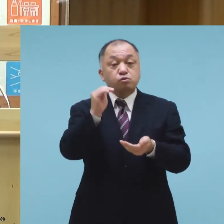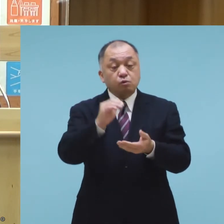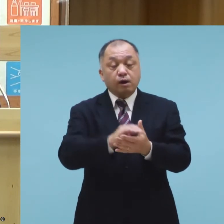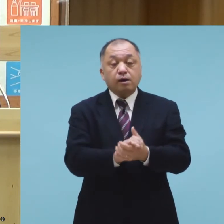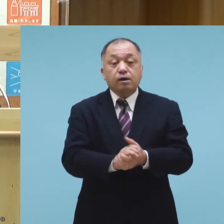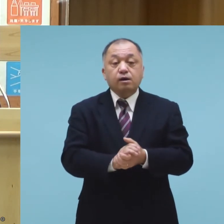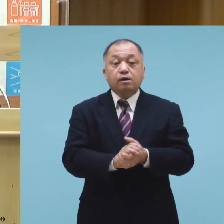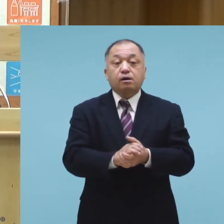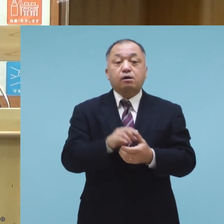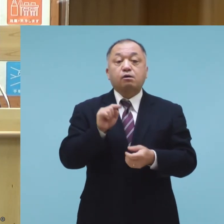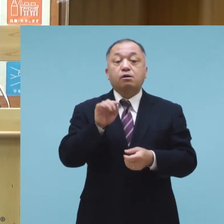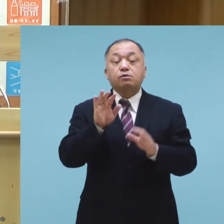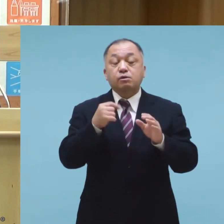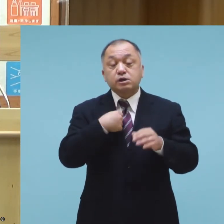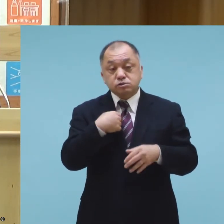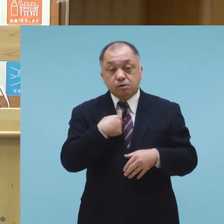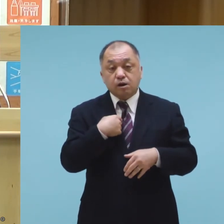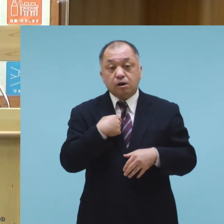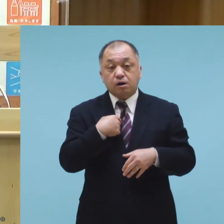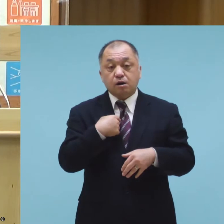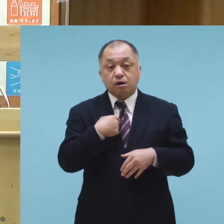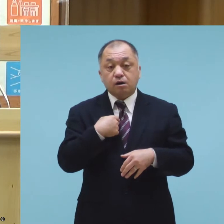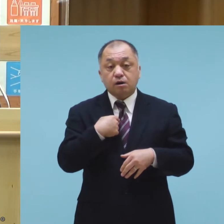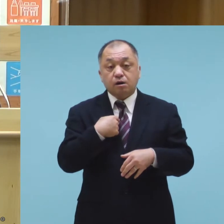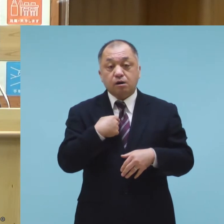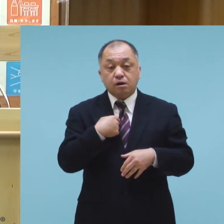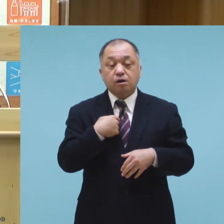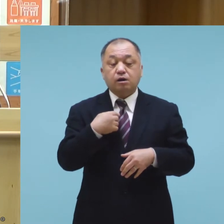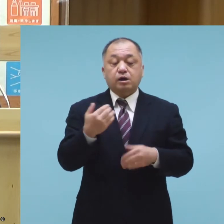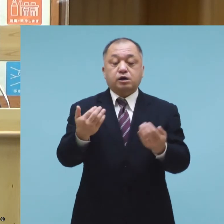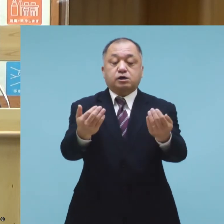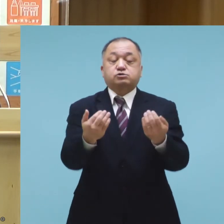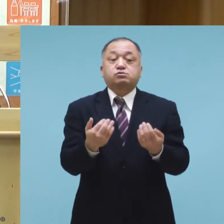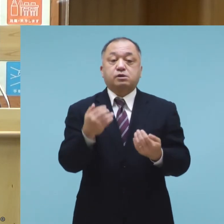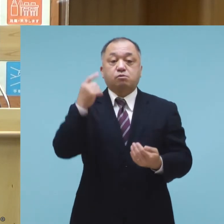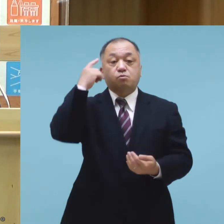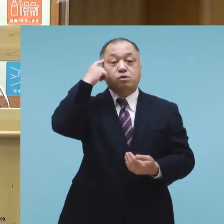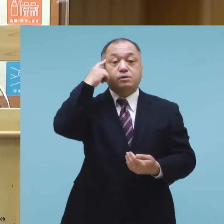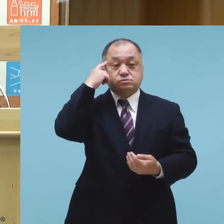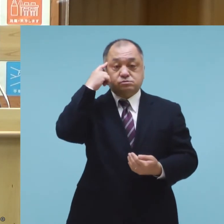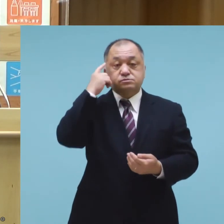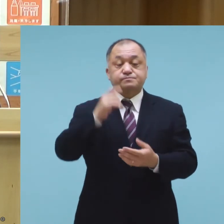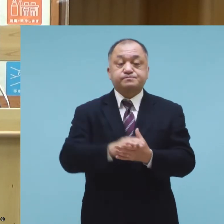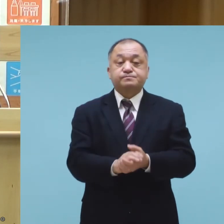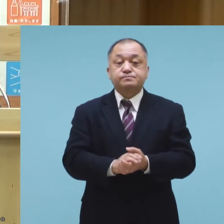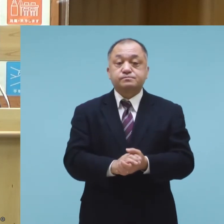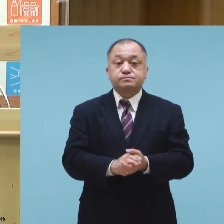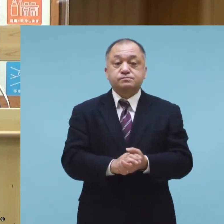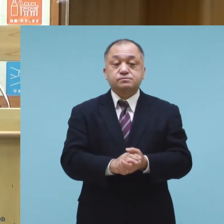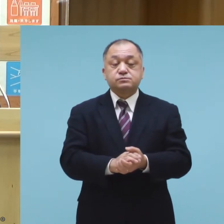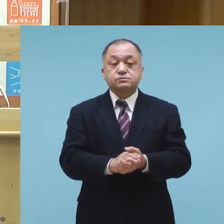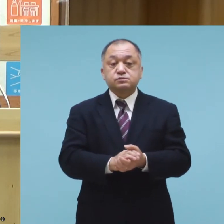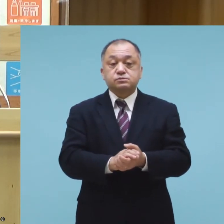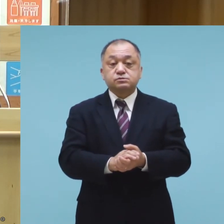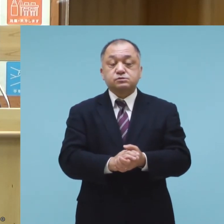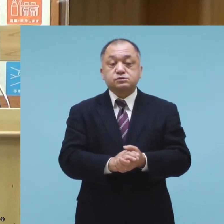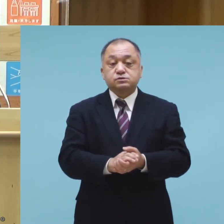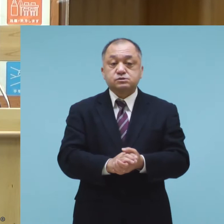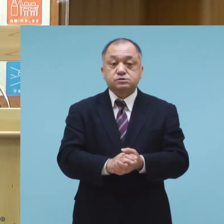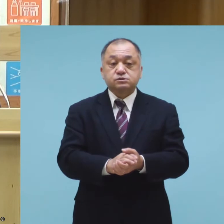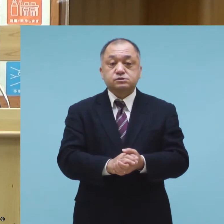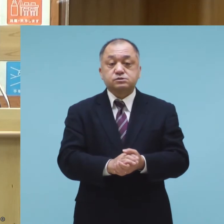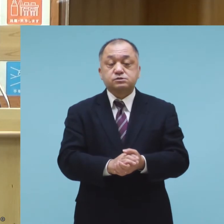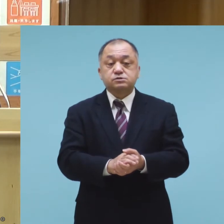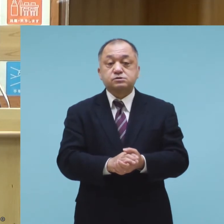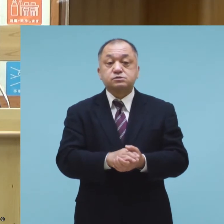は私はこれ今いろんな課題を整理する上で必要だというふうには思っています。でその上で先ほど申し上げたように